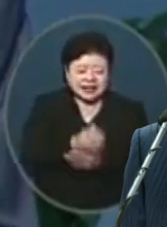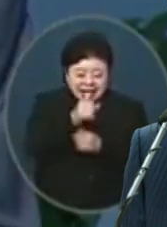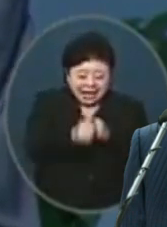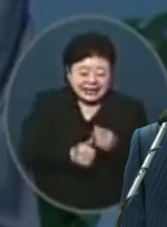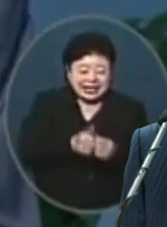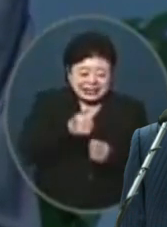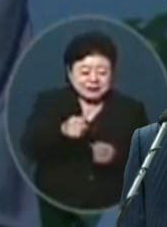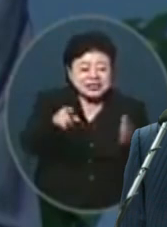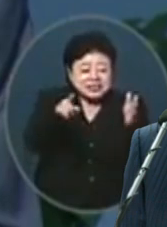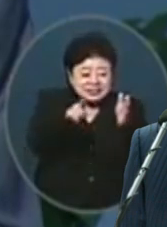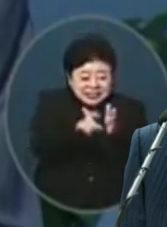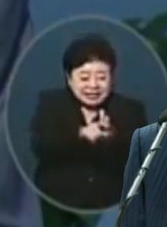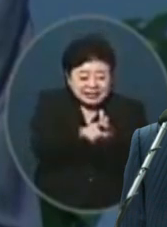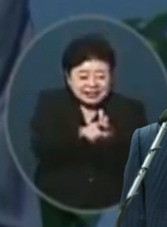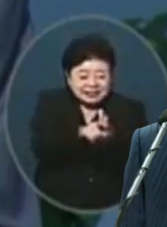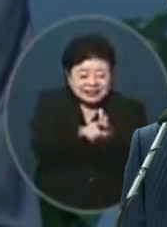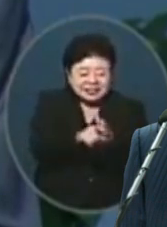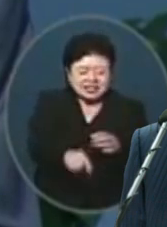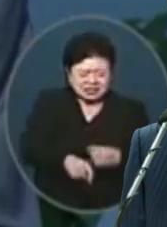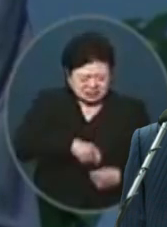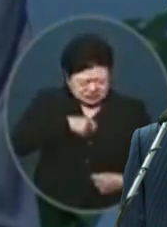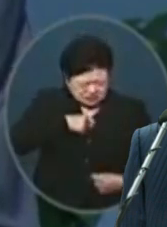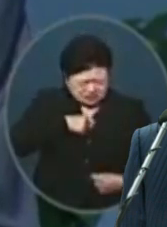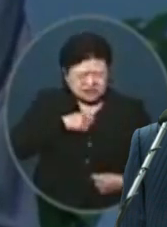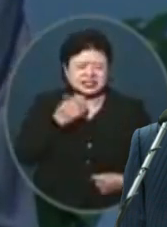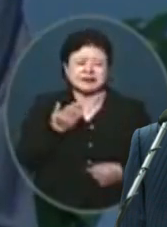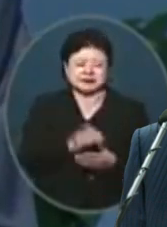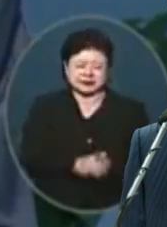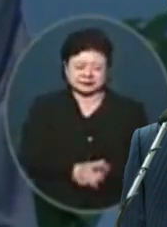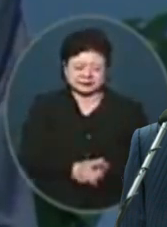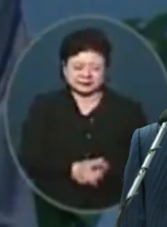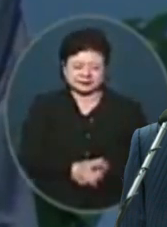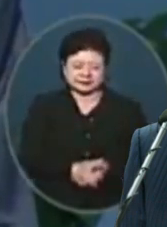하나님을 믿는 신앙이 진실될 수가 있는 것입니다.